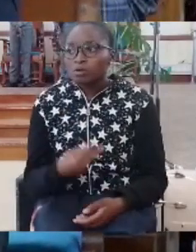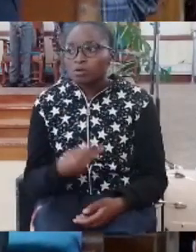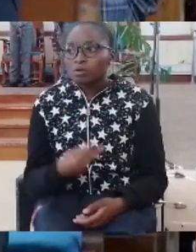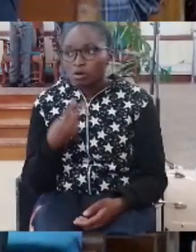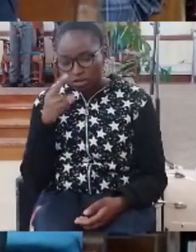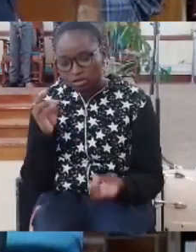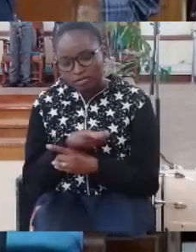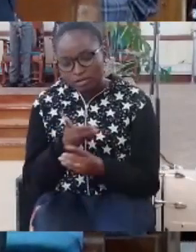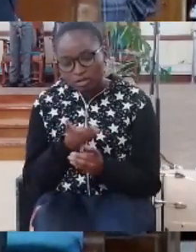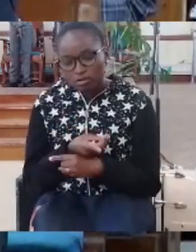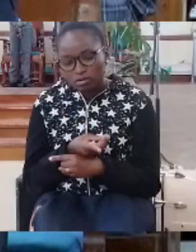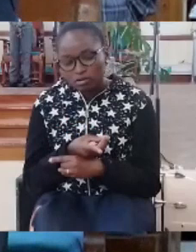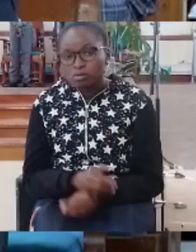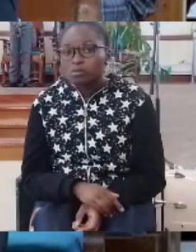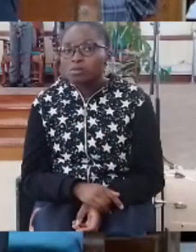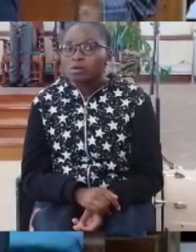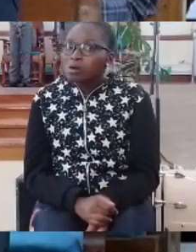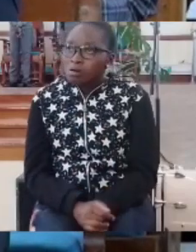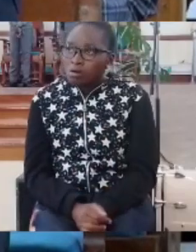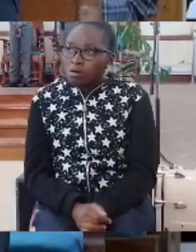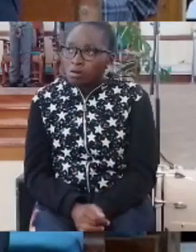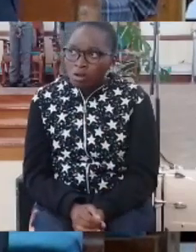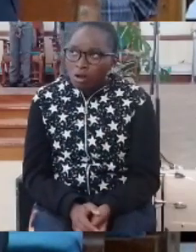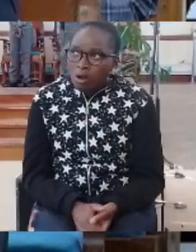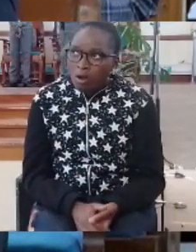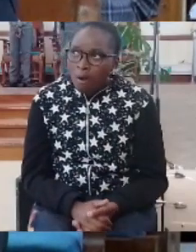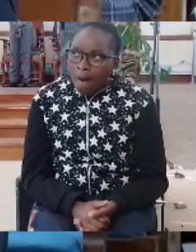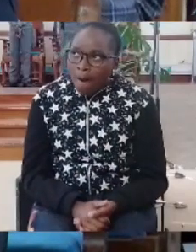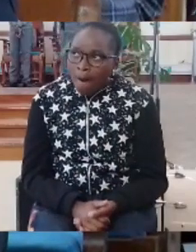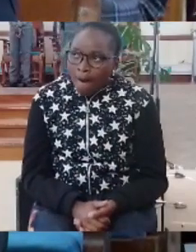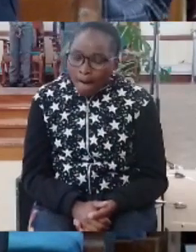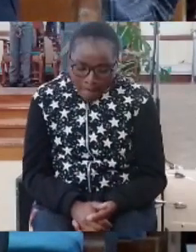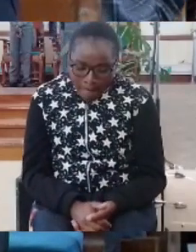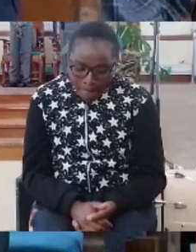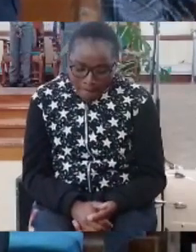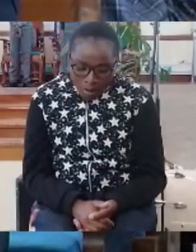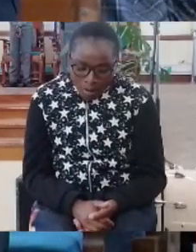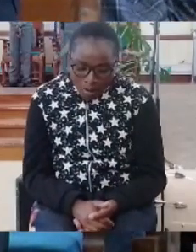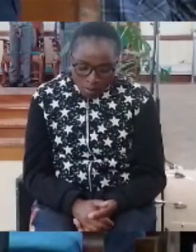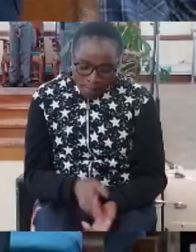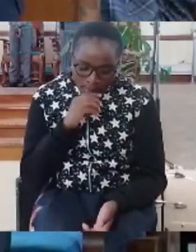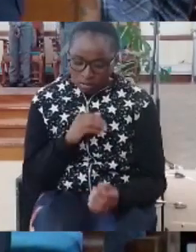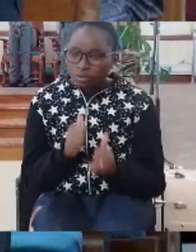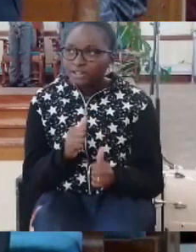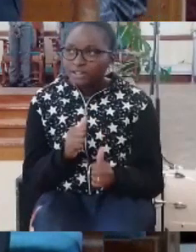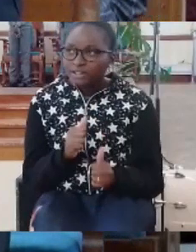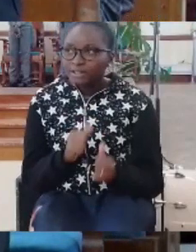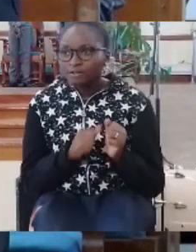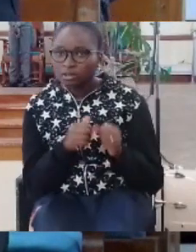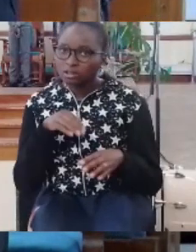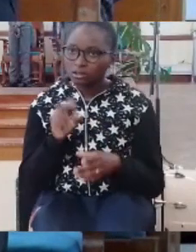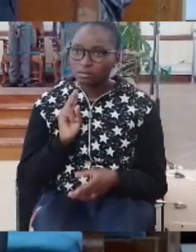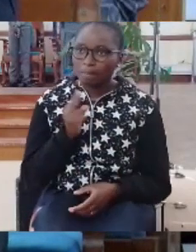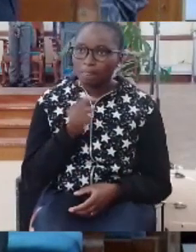Nido Leagatatu Leonagamaodo in the spiritual perspective. Utiramata bare ya toke kotwe the ino hayo.